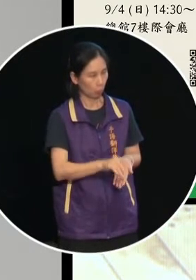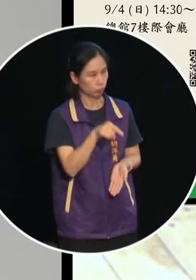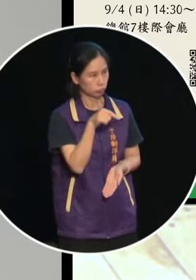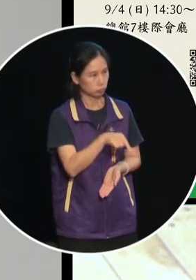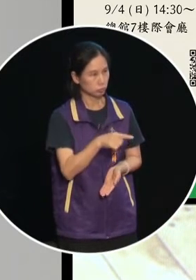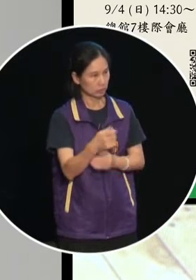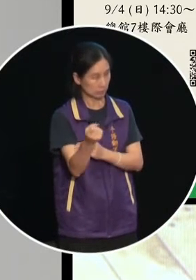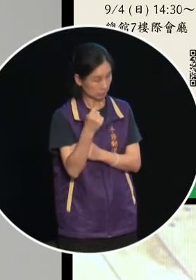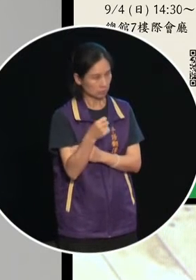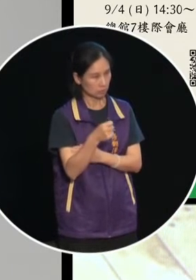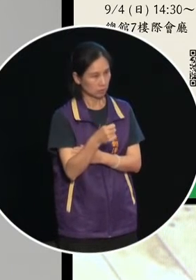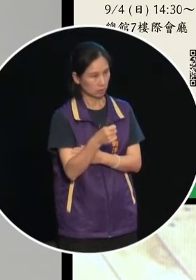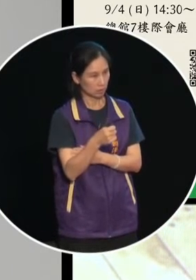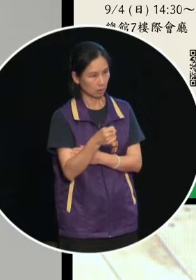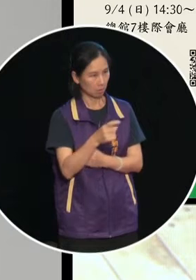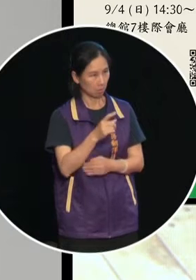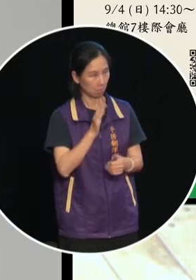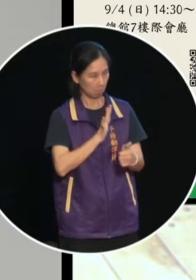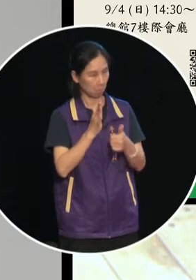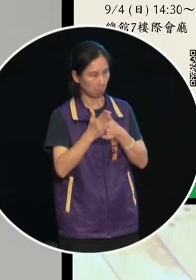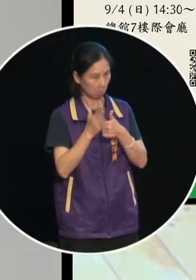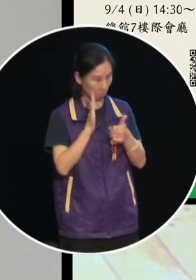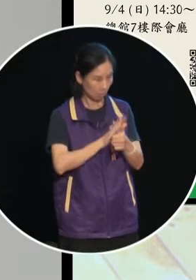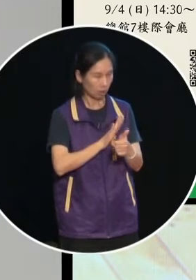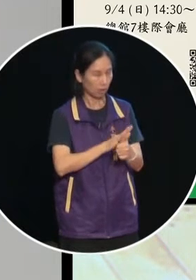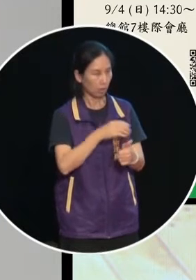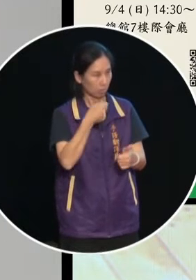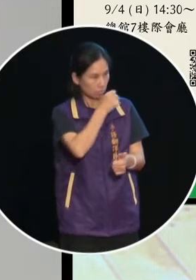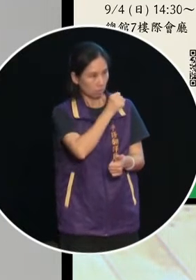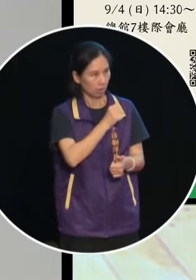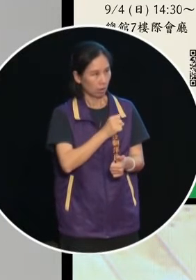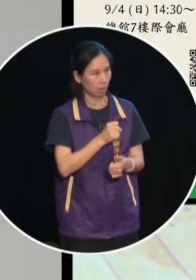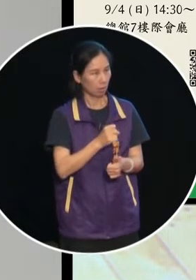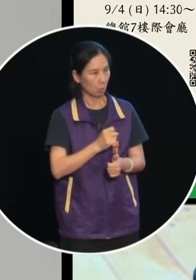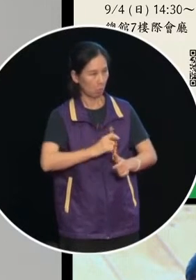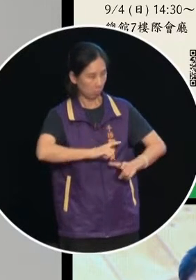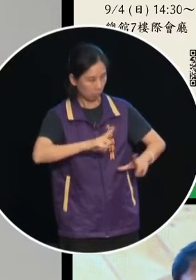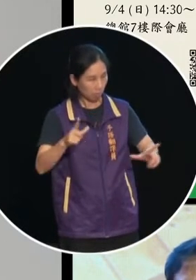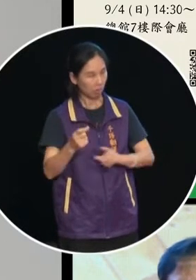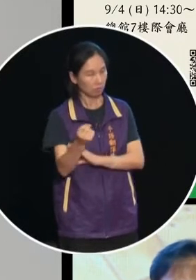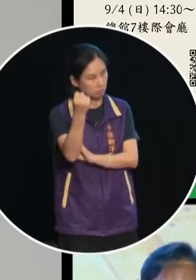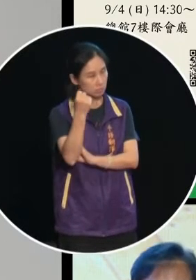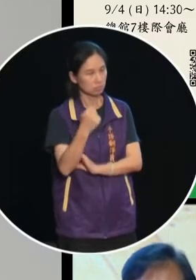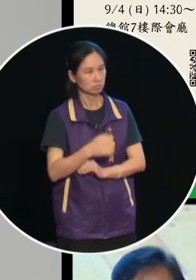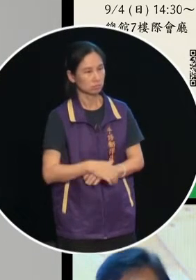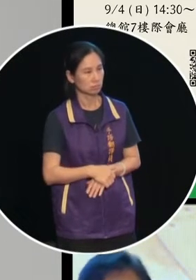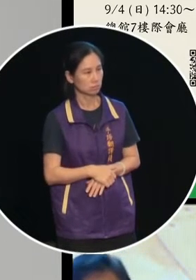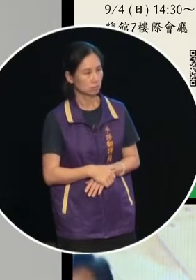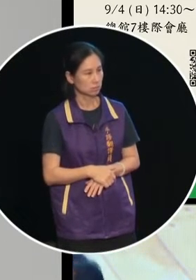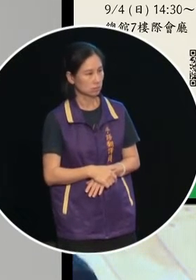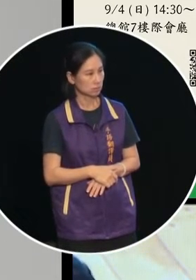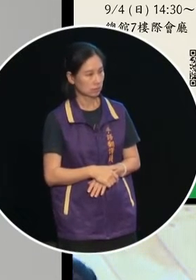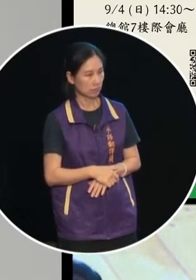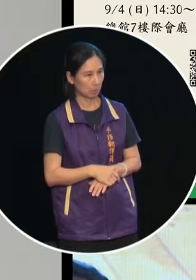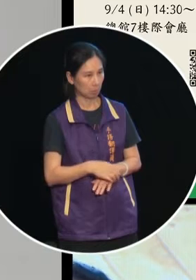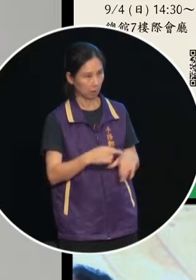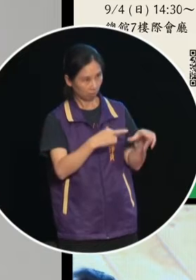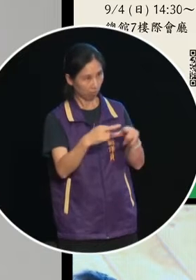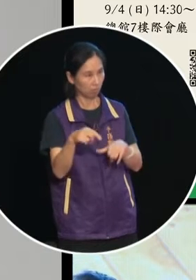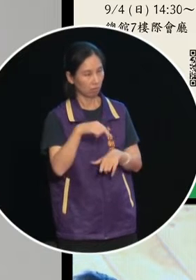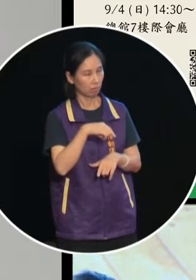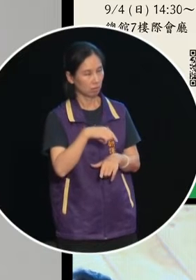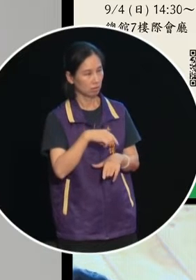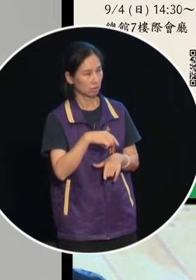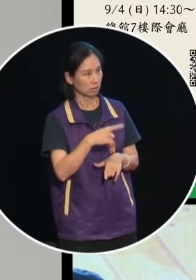得台湾世界对台湾的支持。因为呢，跟各位介绍这个日本的这